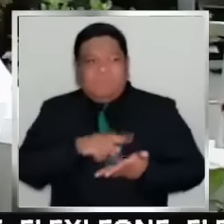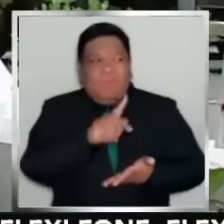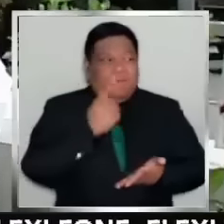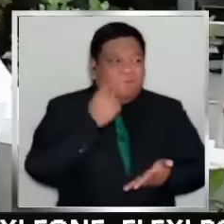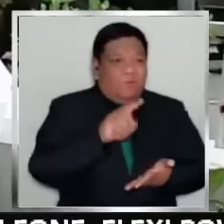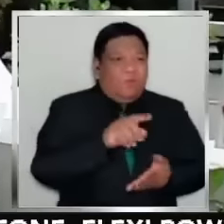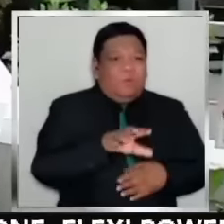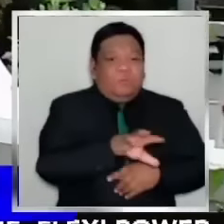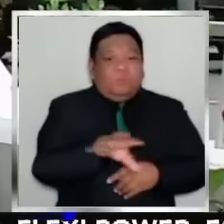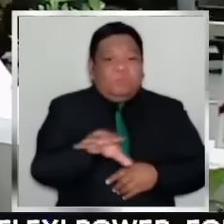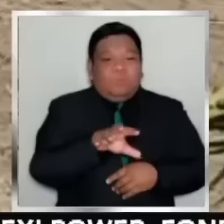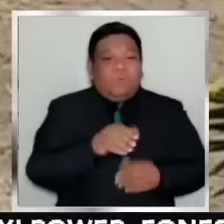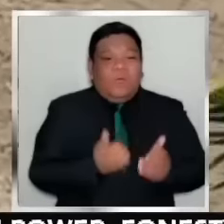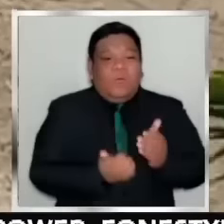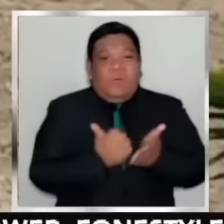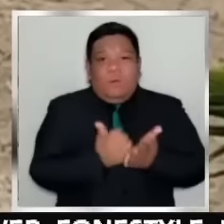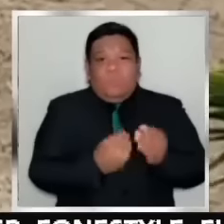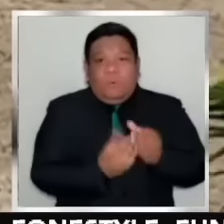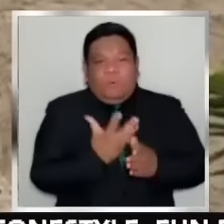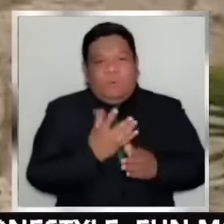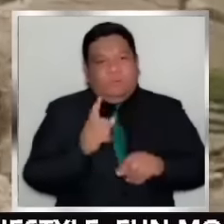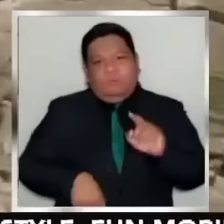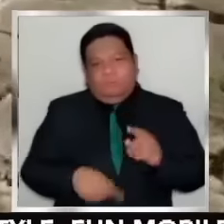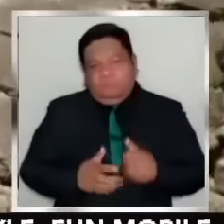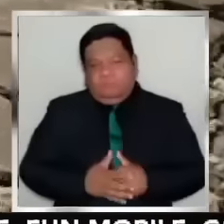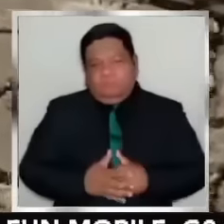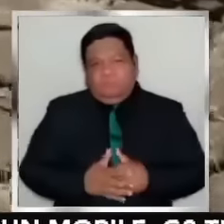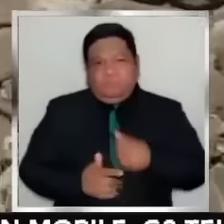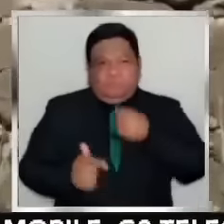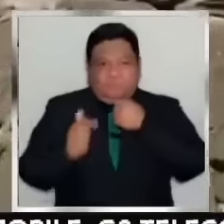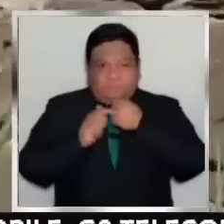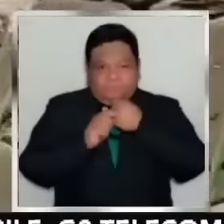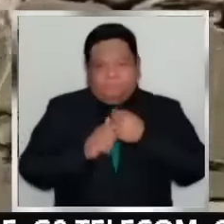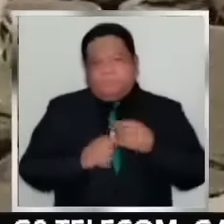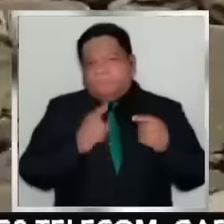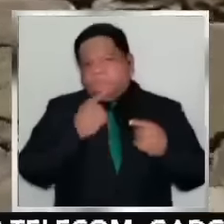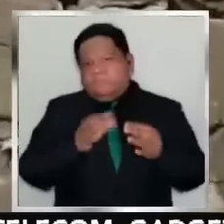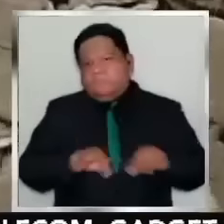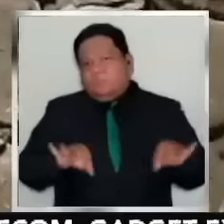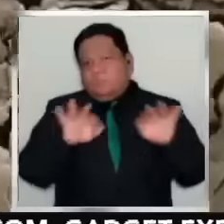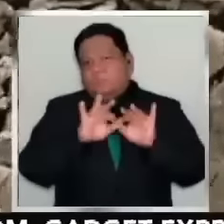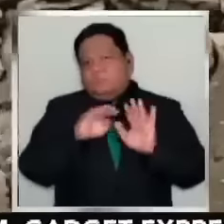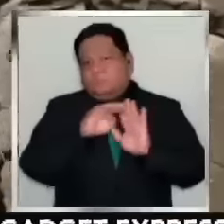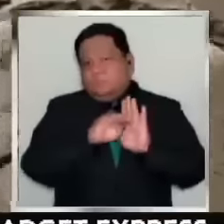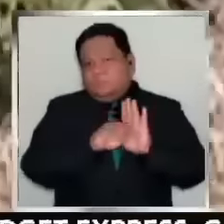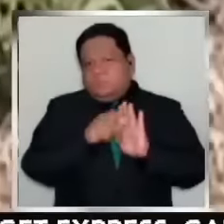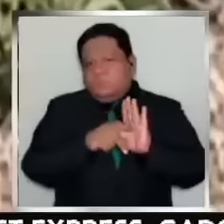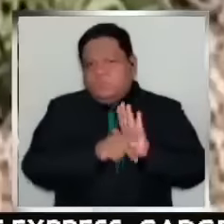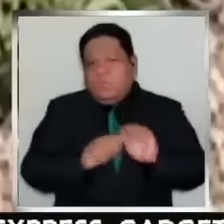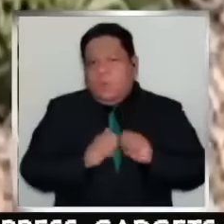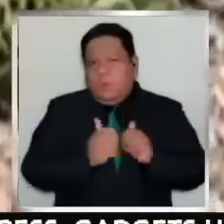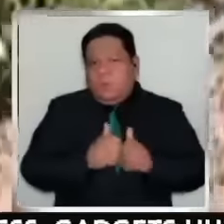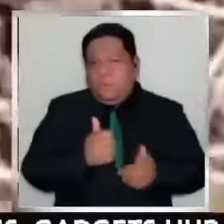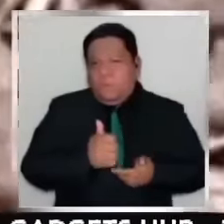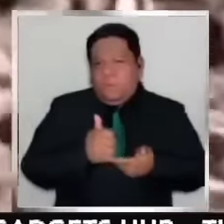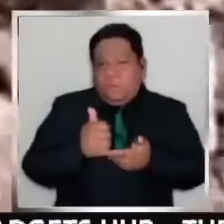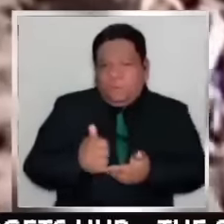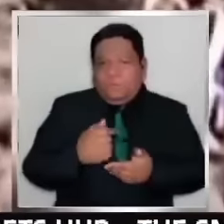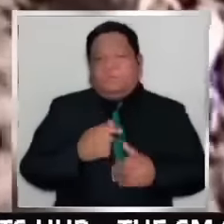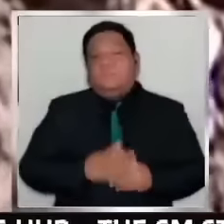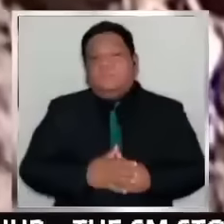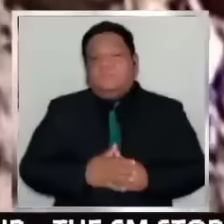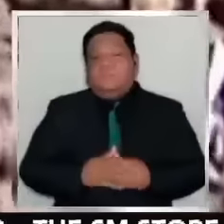Development Authority, mahalaga na bumalangkas ng mga polisiya para matulungan ang mga maapektuhan ng El Nino. Tulad ng pamimigay ng mga buto